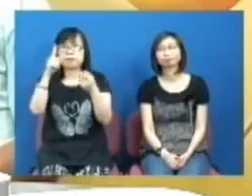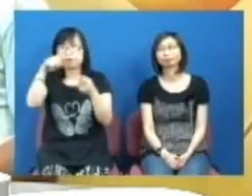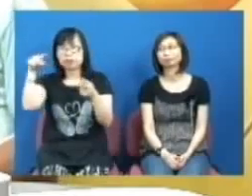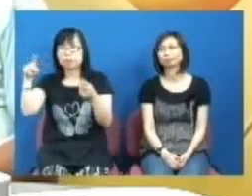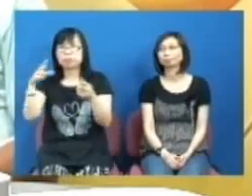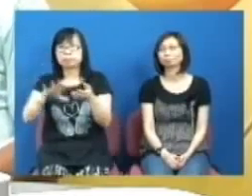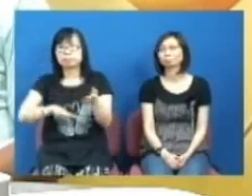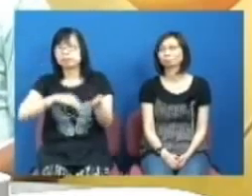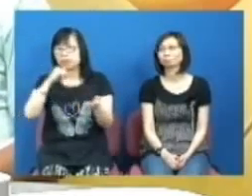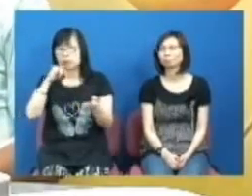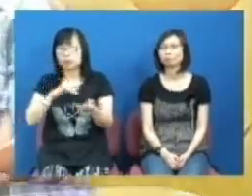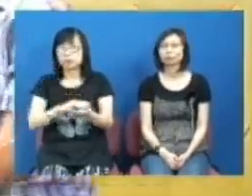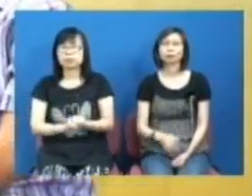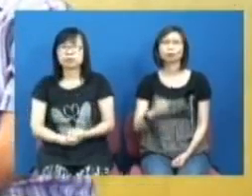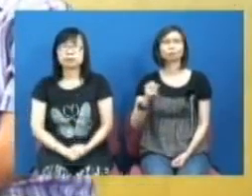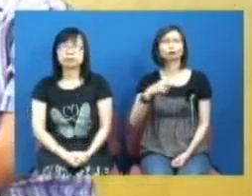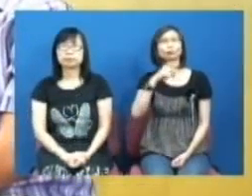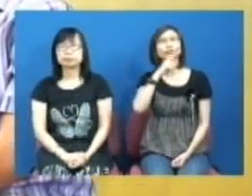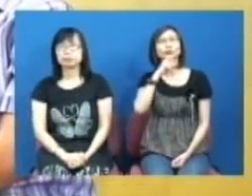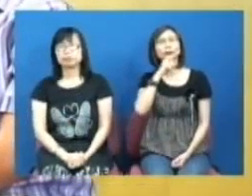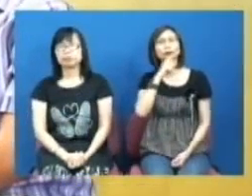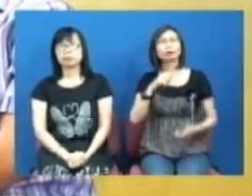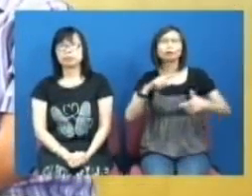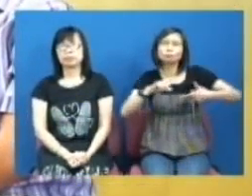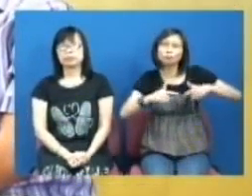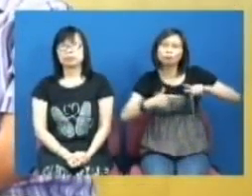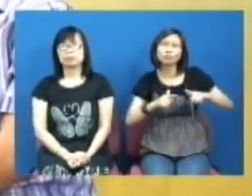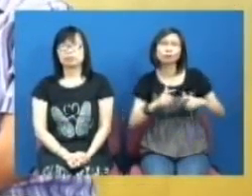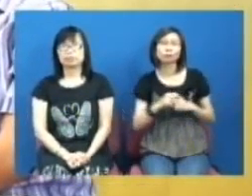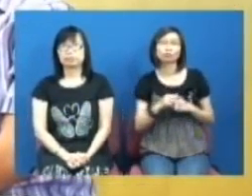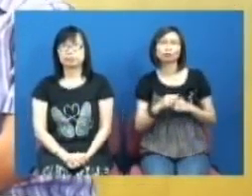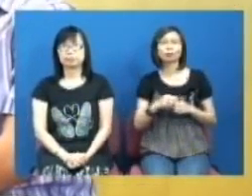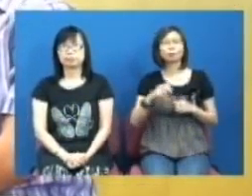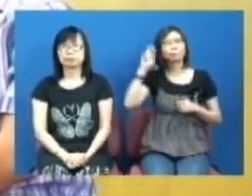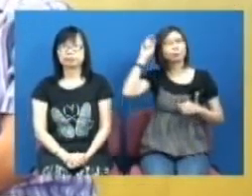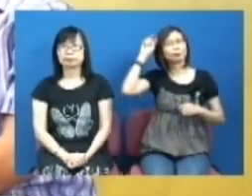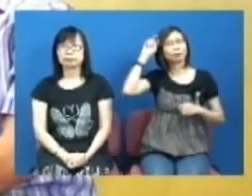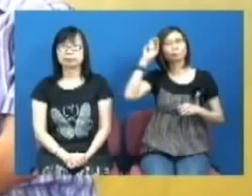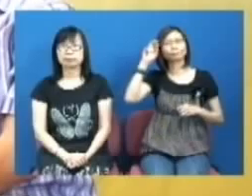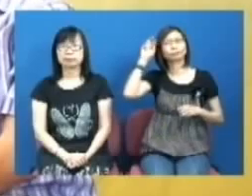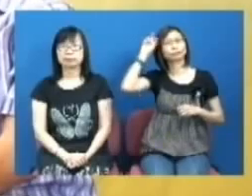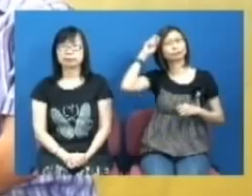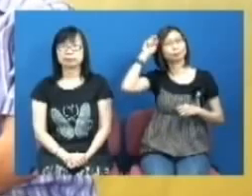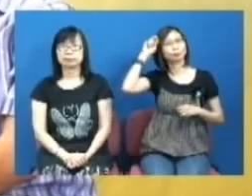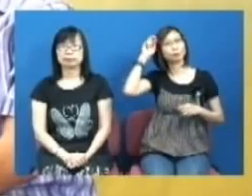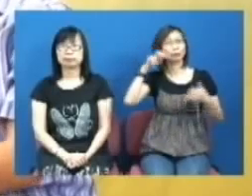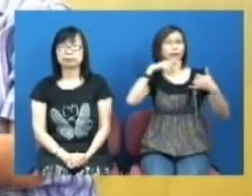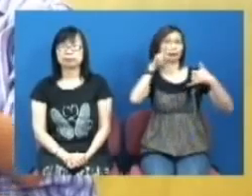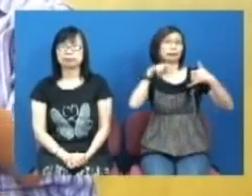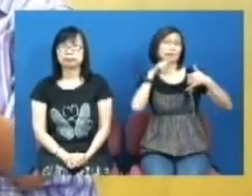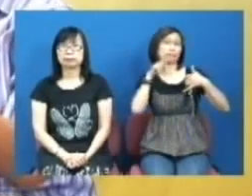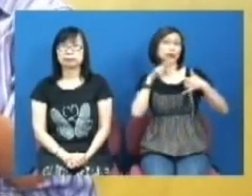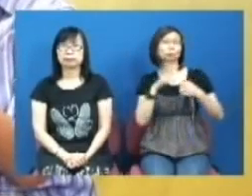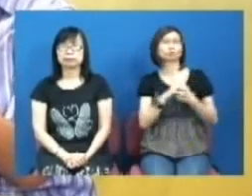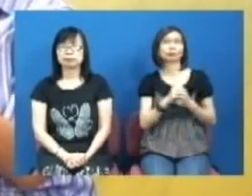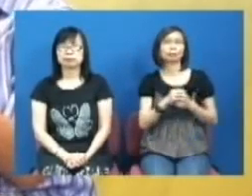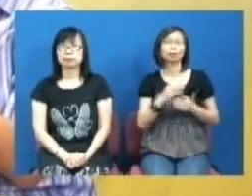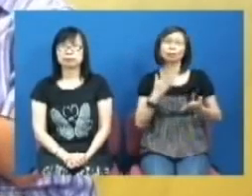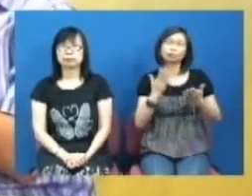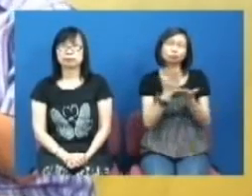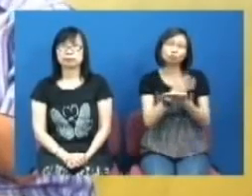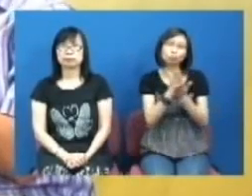樣。 同埋我諗同方法上嚟講，其實好多時民意調查所攞嘅一啲所謂樣本啊嗰